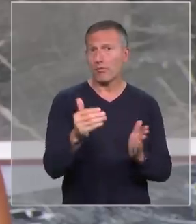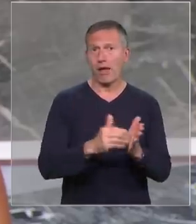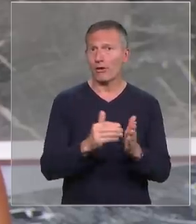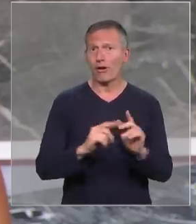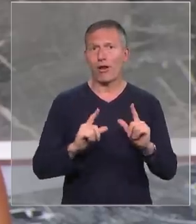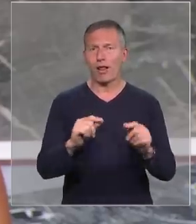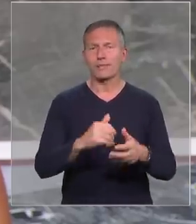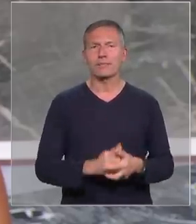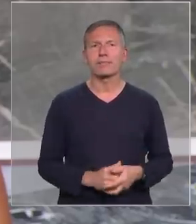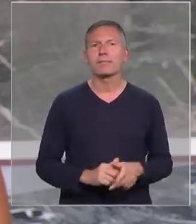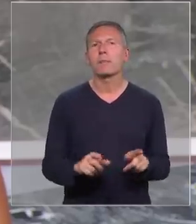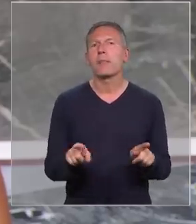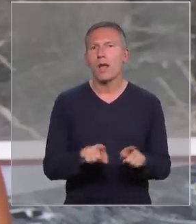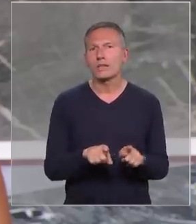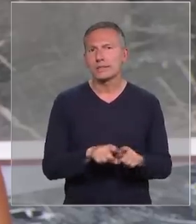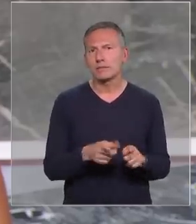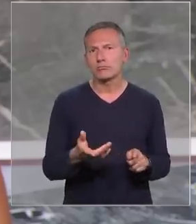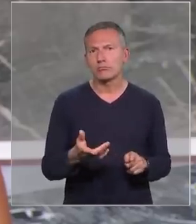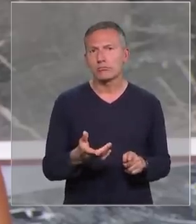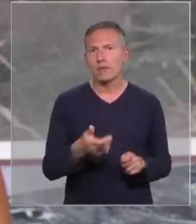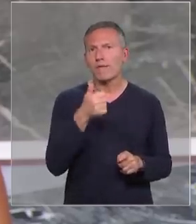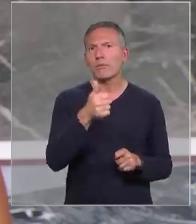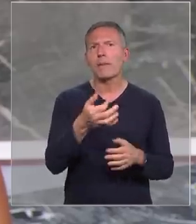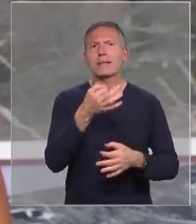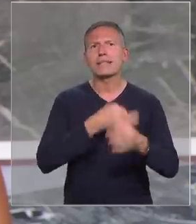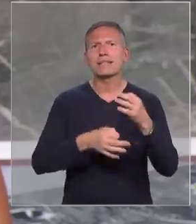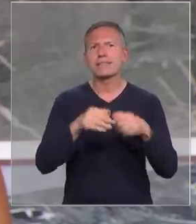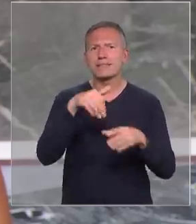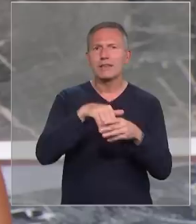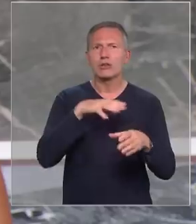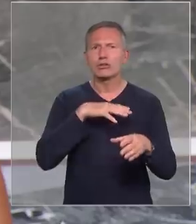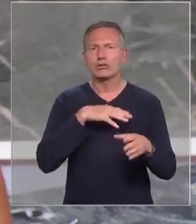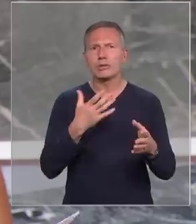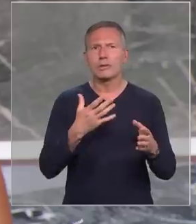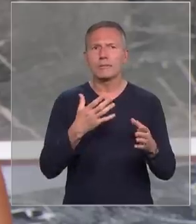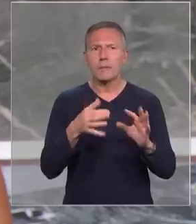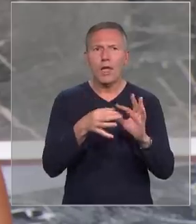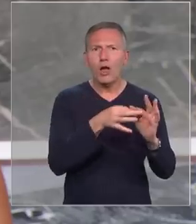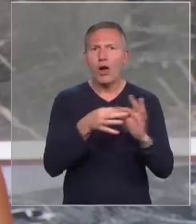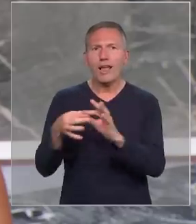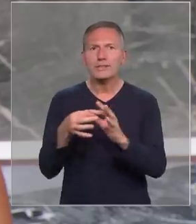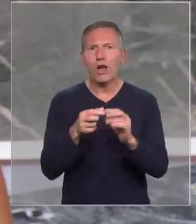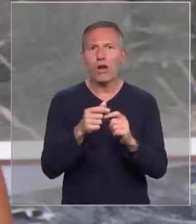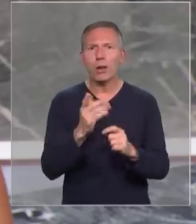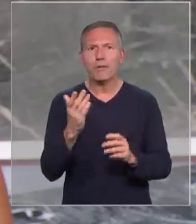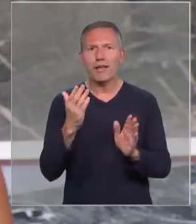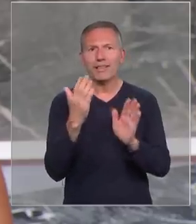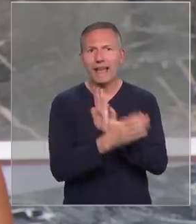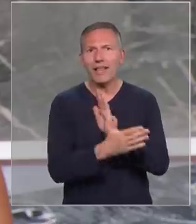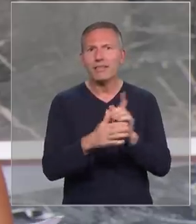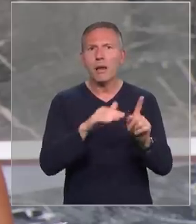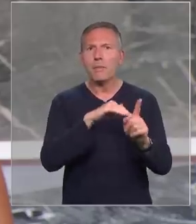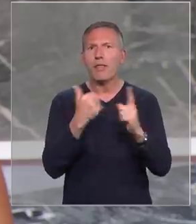Vous avez aussi, monsieur le député Marion, mentionné des pratiques de mise en relation directe, il est vrai, sur les